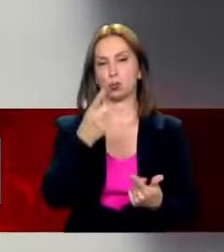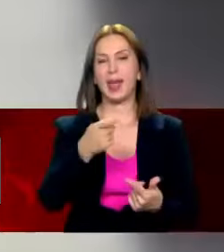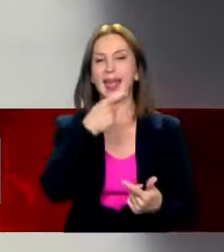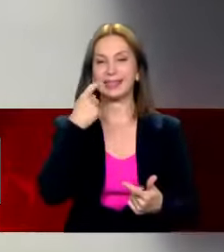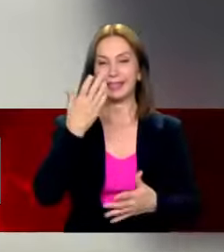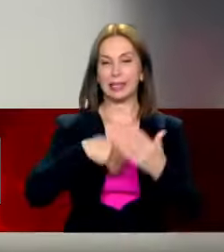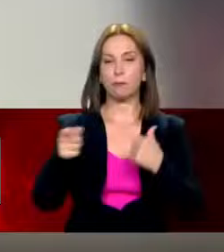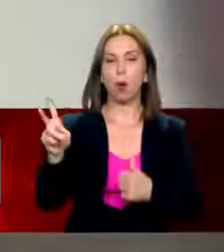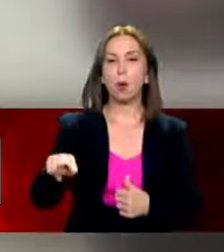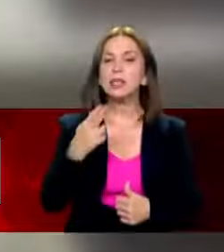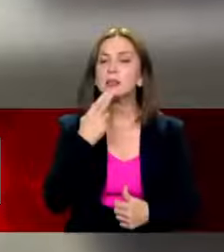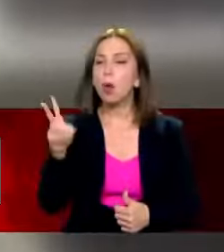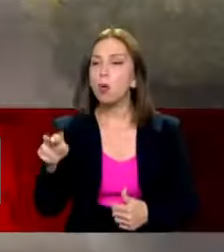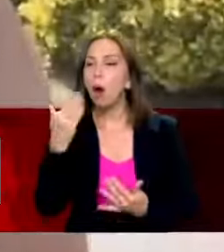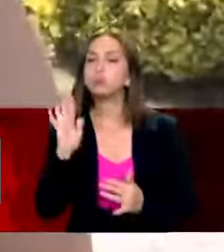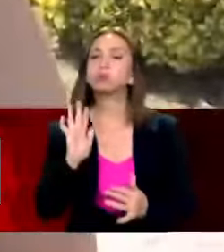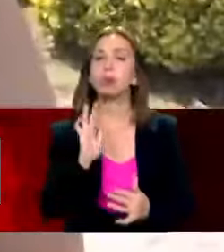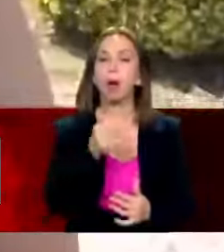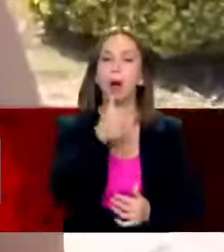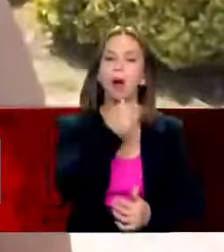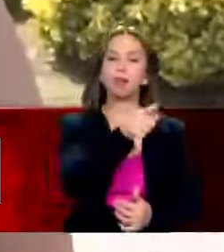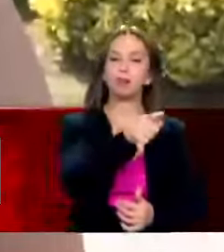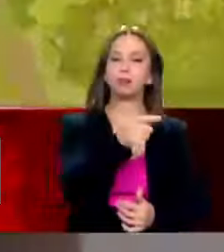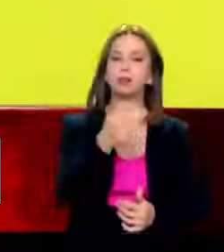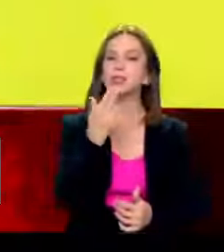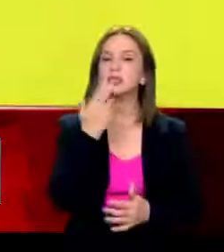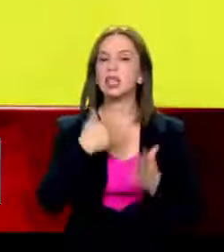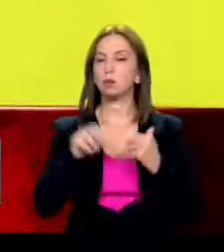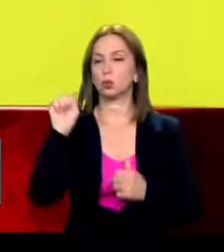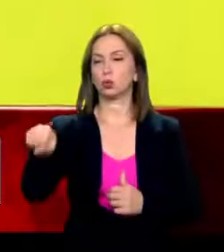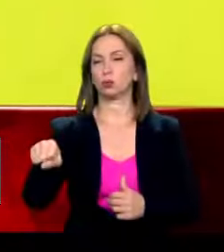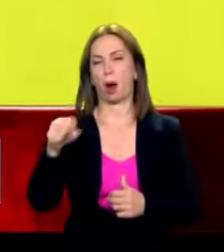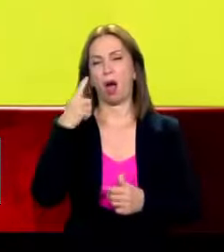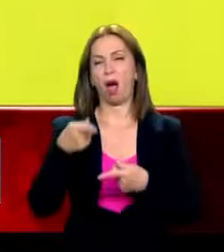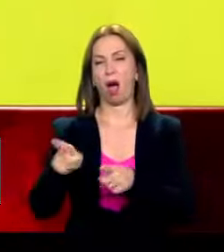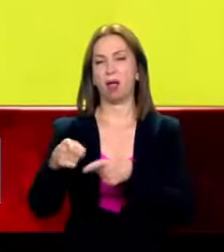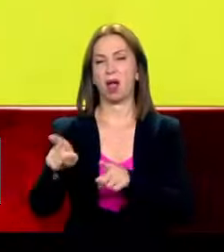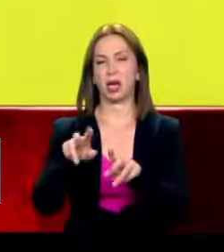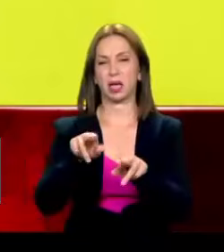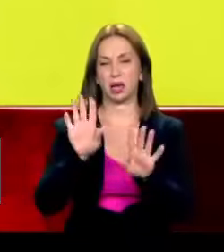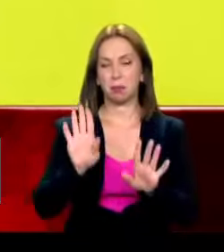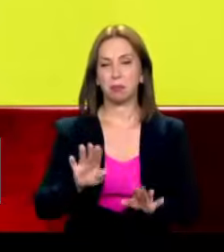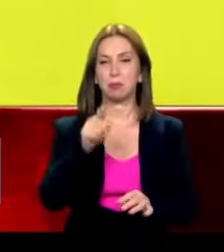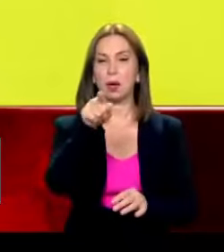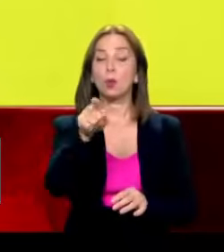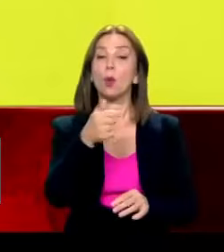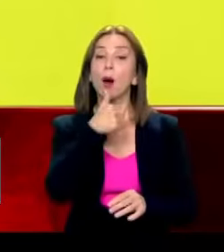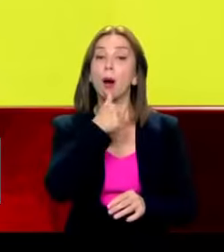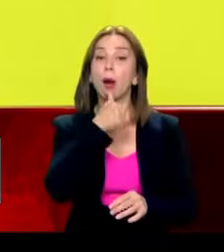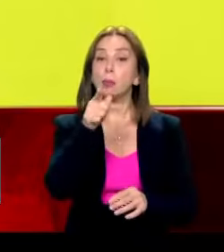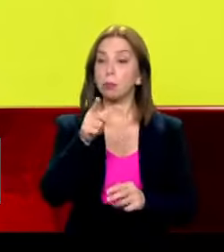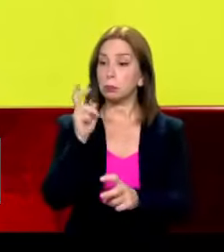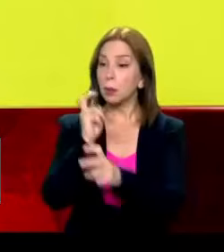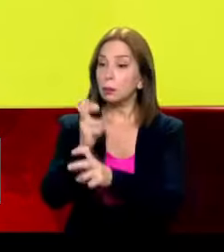Eski sevgilisi ölmeden selasını okutmuştu. O sadece ev hapsi almış. Tehditlere devam eden şüpheli ısrarlı takip suçundan